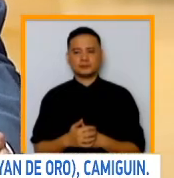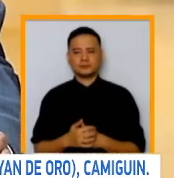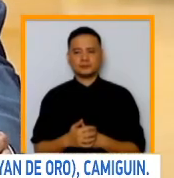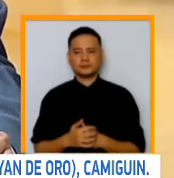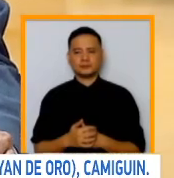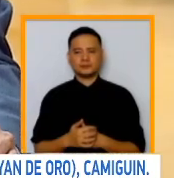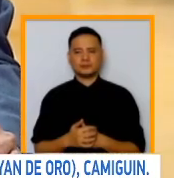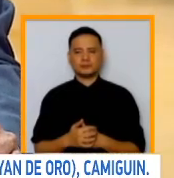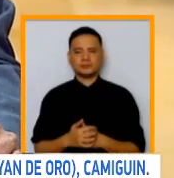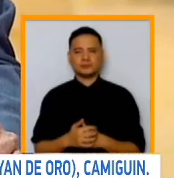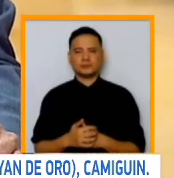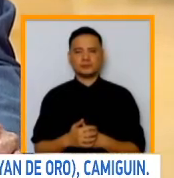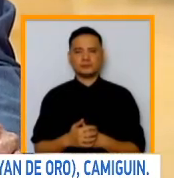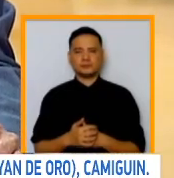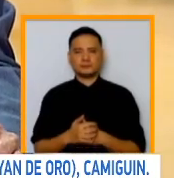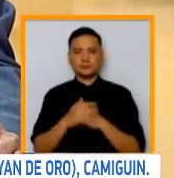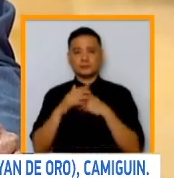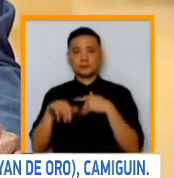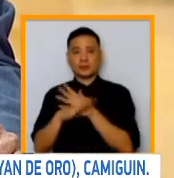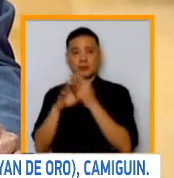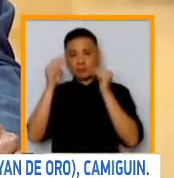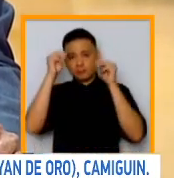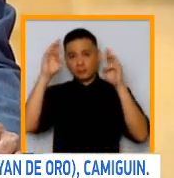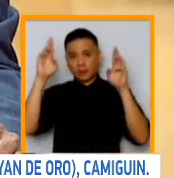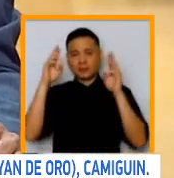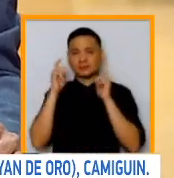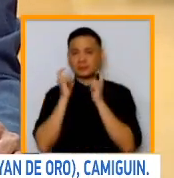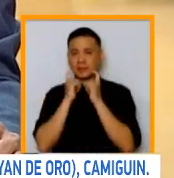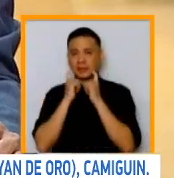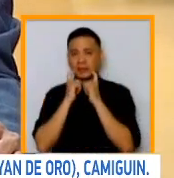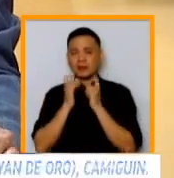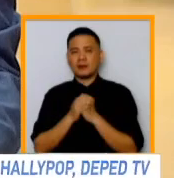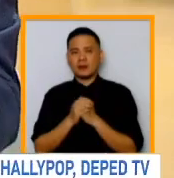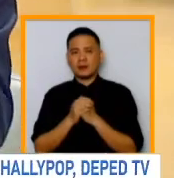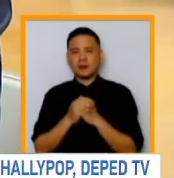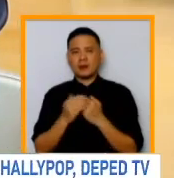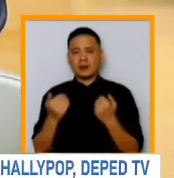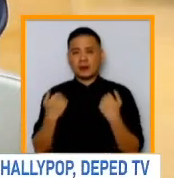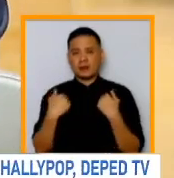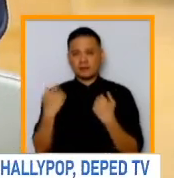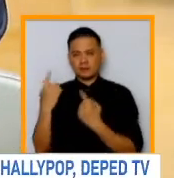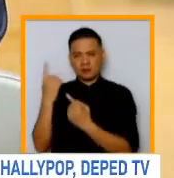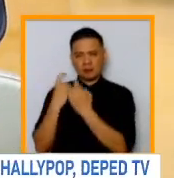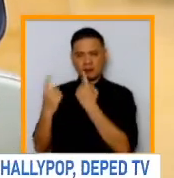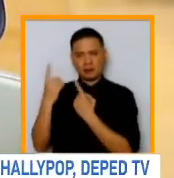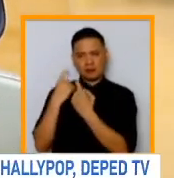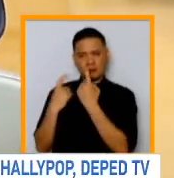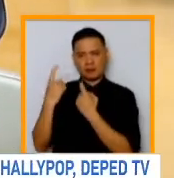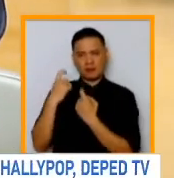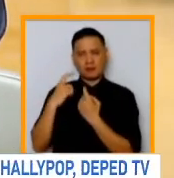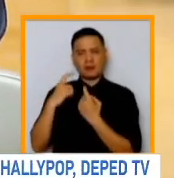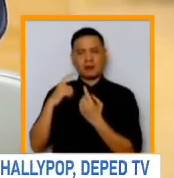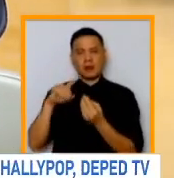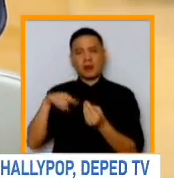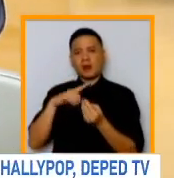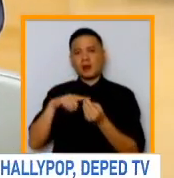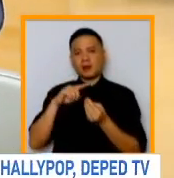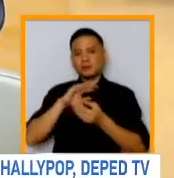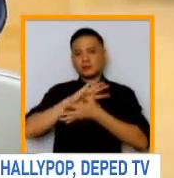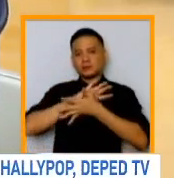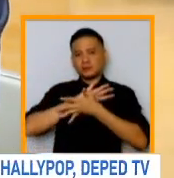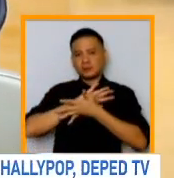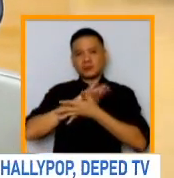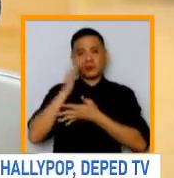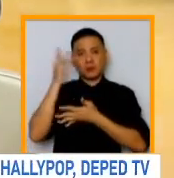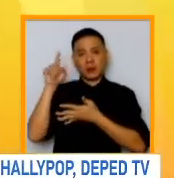Dumepensa si Davao City Mayor Sara Duterte sa mga kumikwestiyon sa madalas sa pag-alis niya sa Davao City sa gitna ng mataas ng COVID-19 cases sa lungsod. Sa